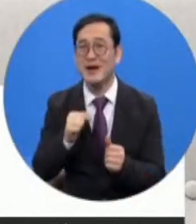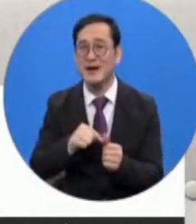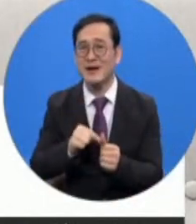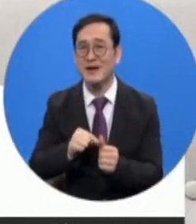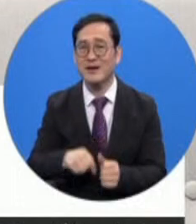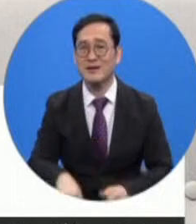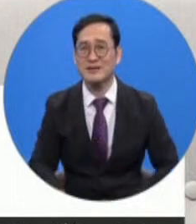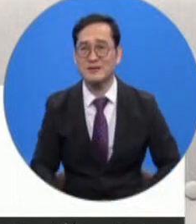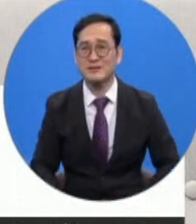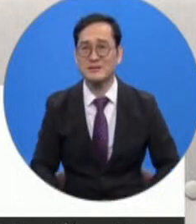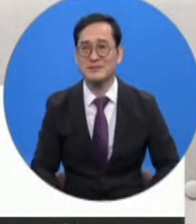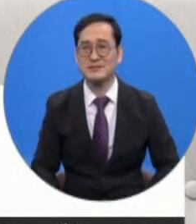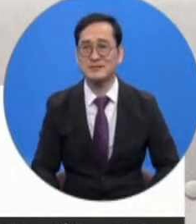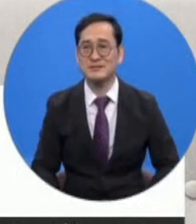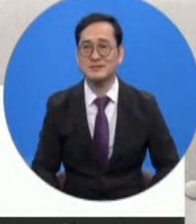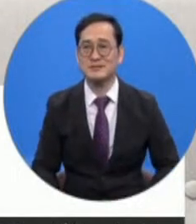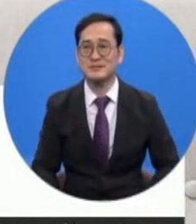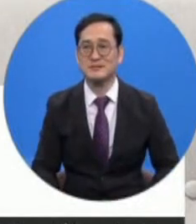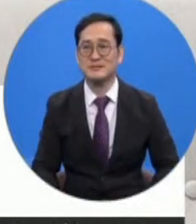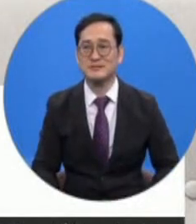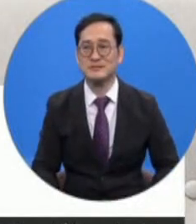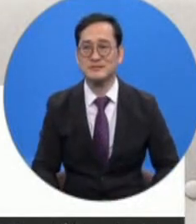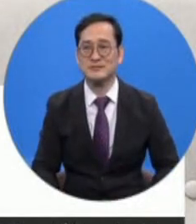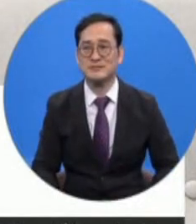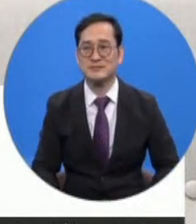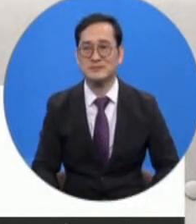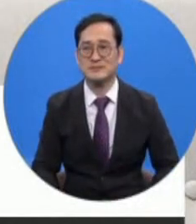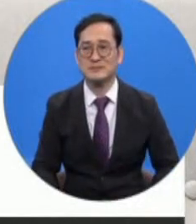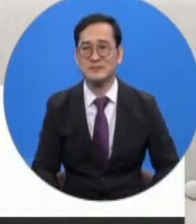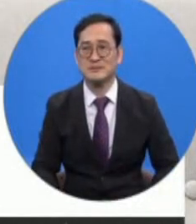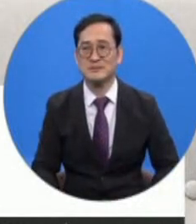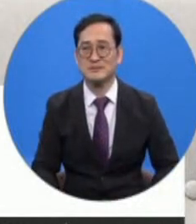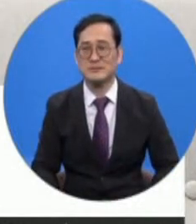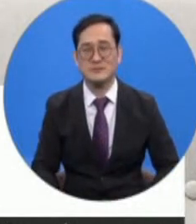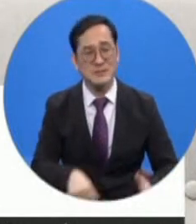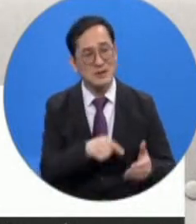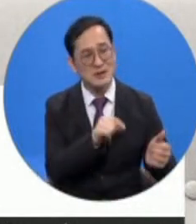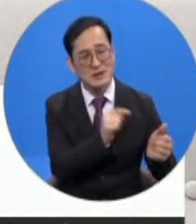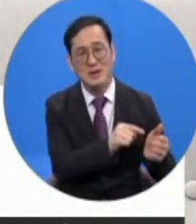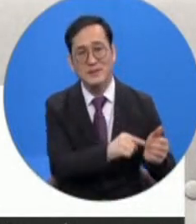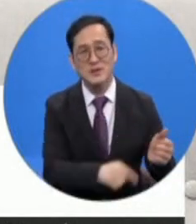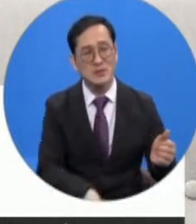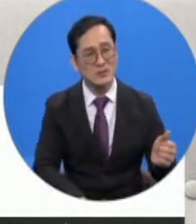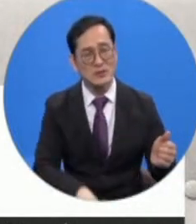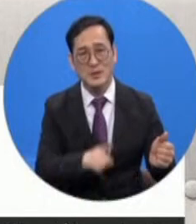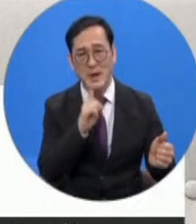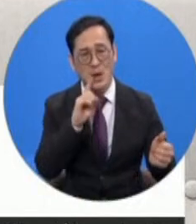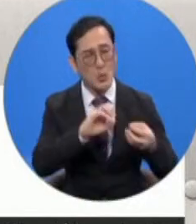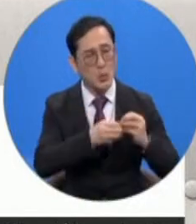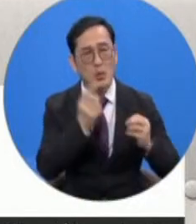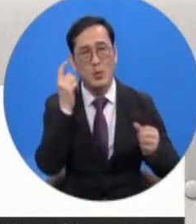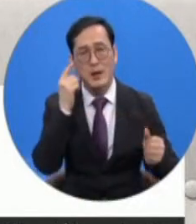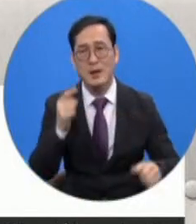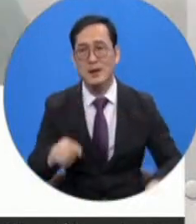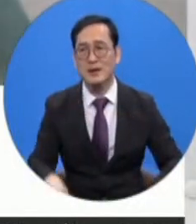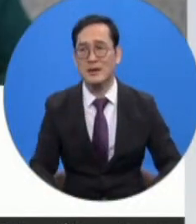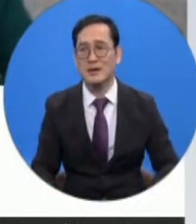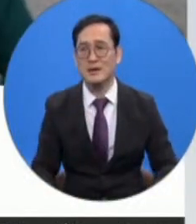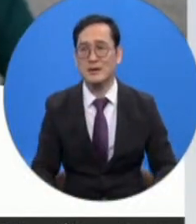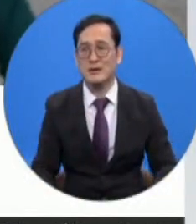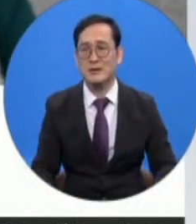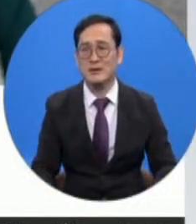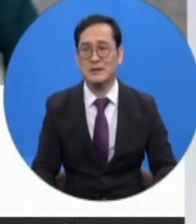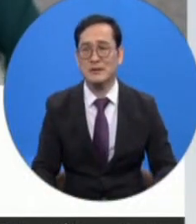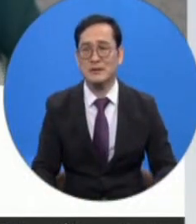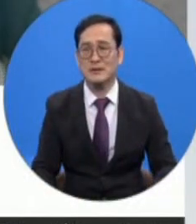돼요. 기자가 저런 이야기를 한 것이 괜찮을 것인가? 왜냐하면 만약에 김건희 씨가 진짜로 아, 니네도 한번 털어볼까?